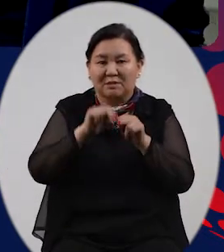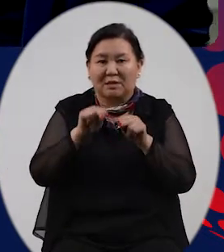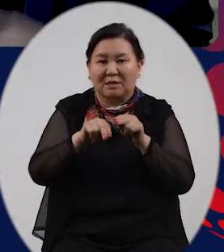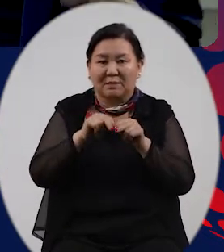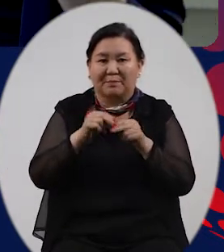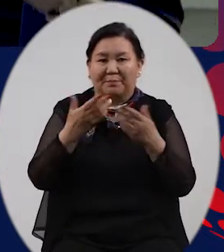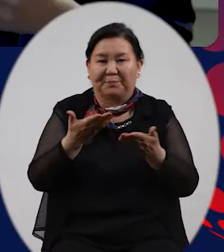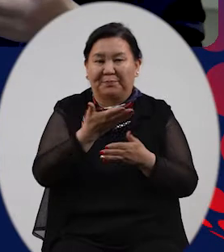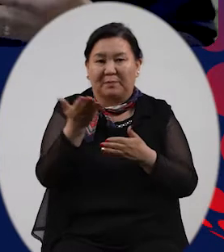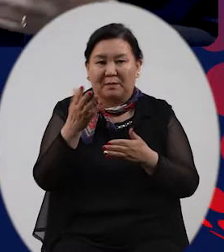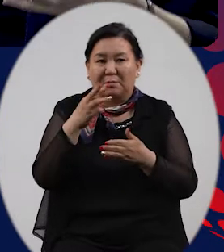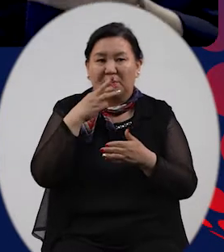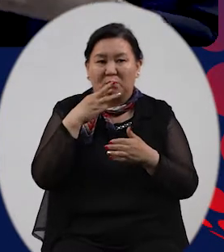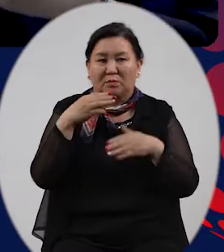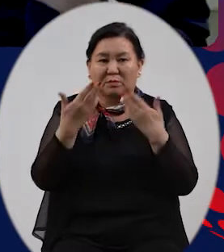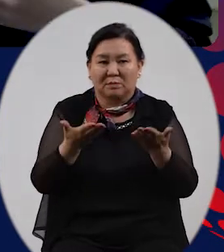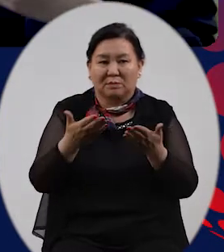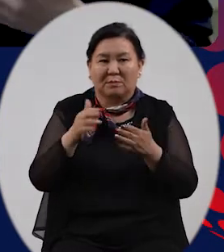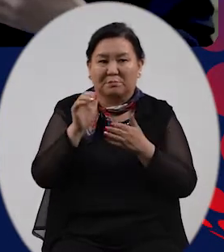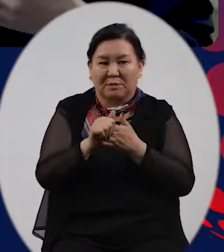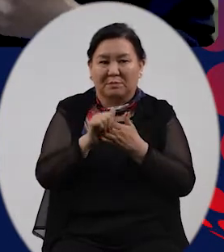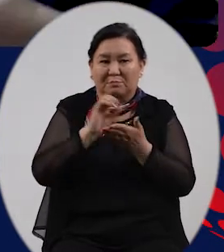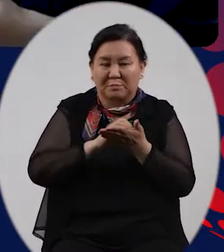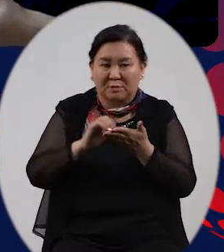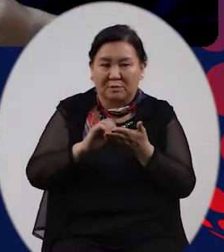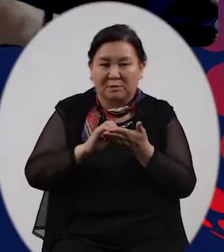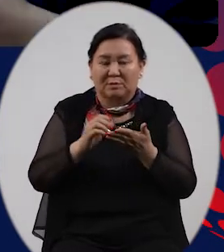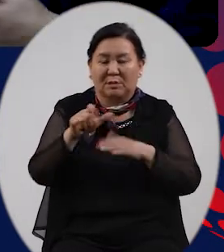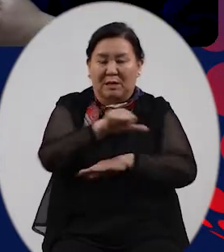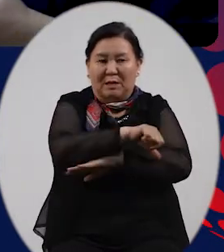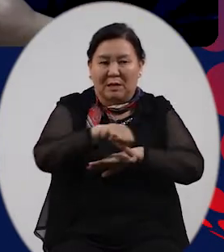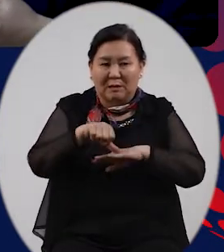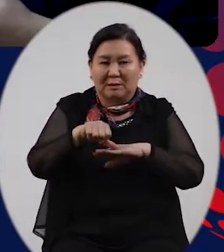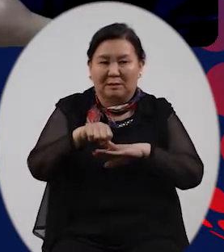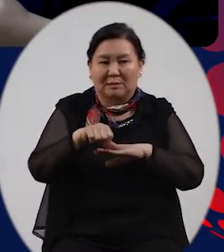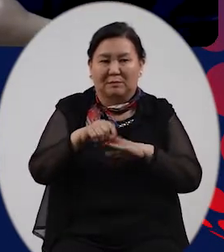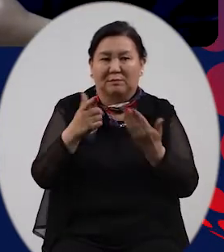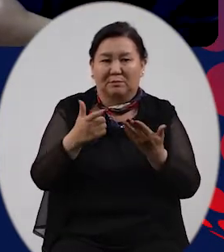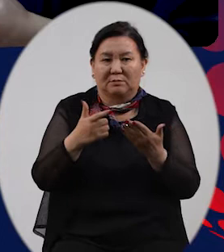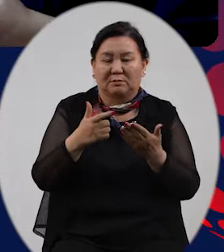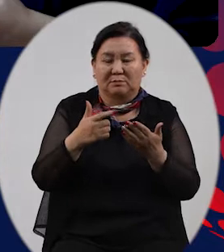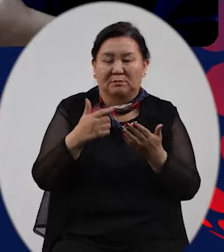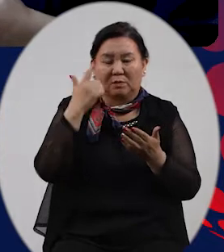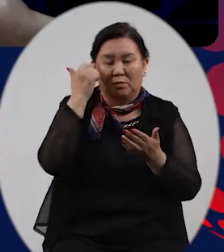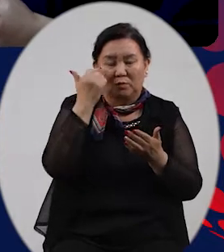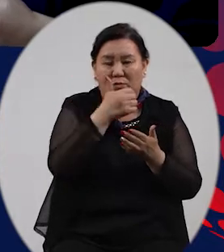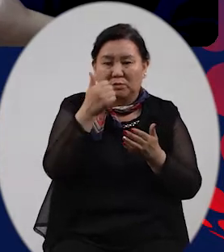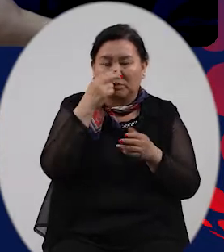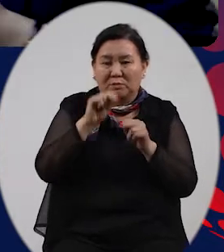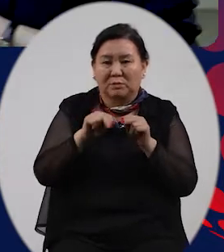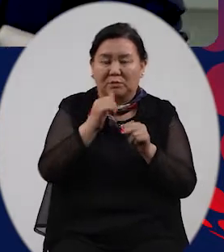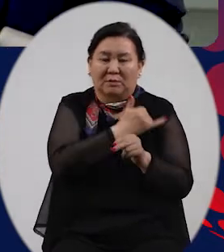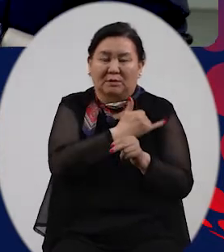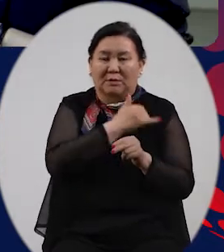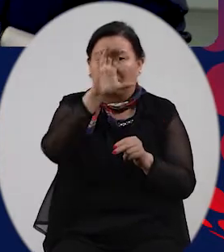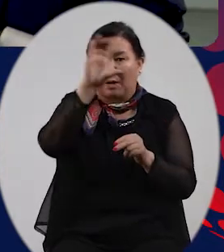Та бүхний мэдүүлэгтээ өгсөн дараах бичиг баримтуудыг бол гайлын удирдах төв байгууллагаас бол шалгана. За